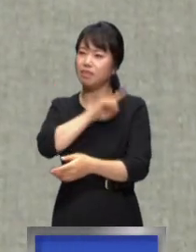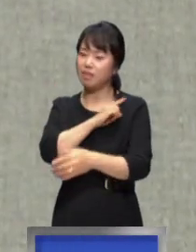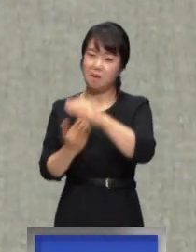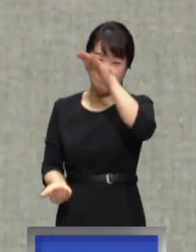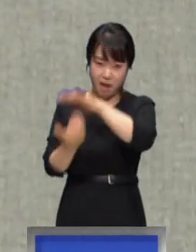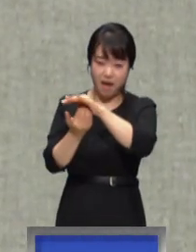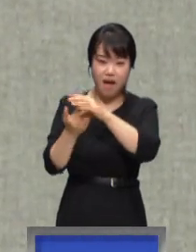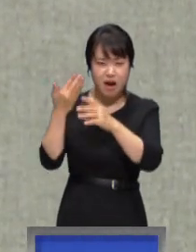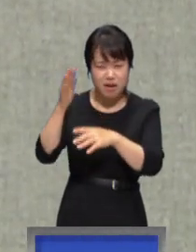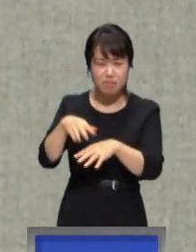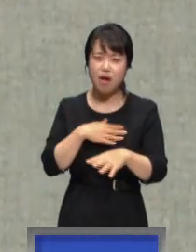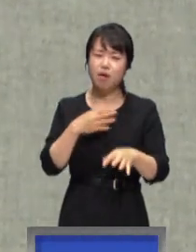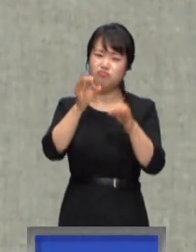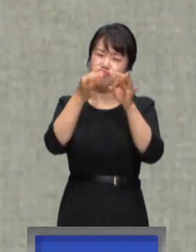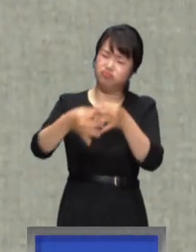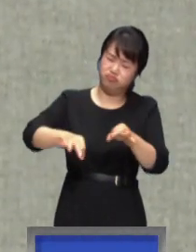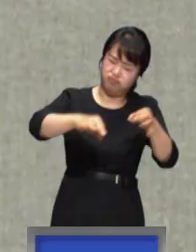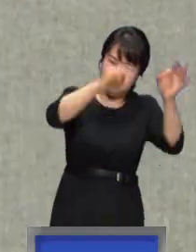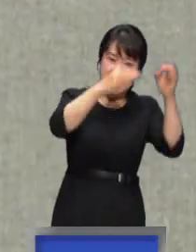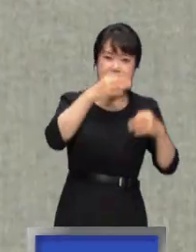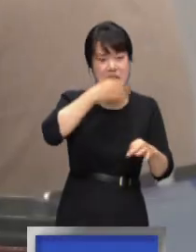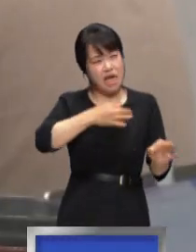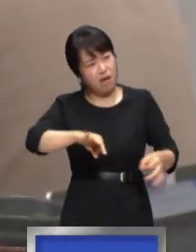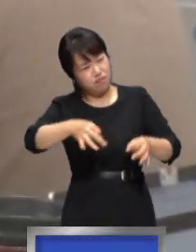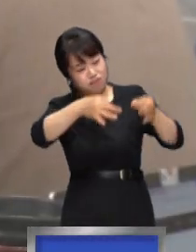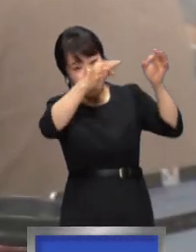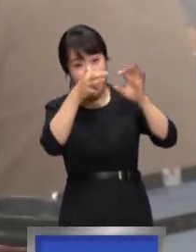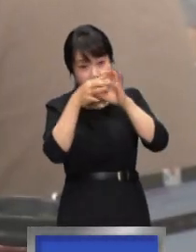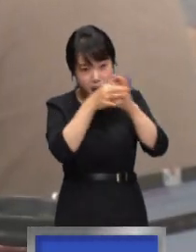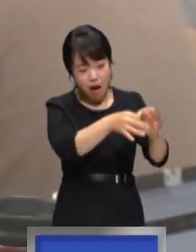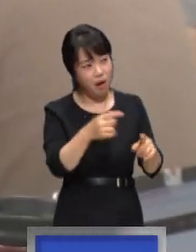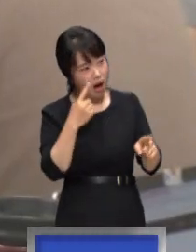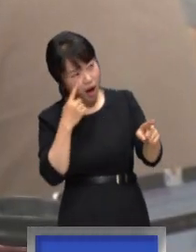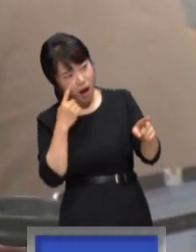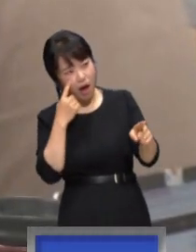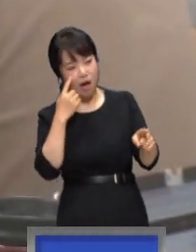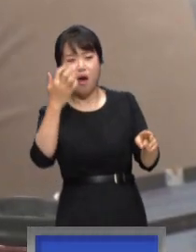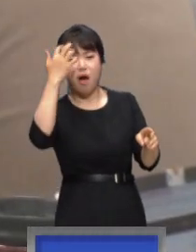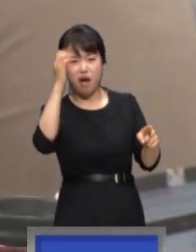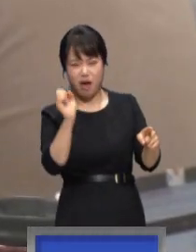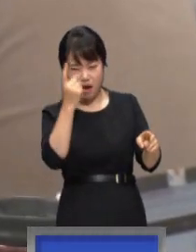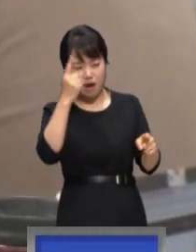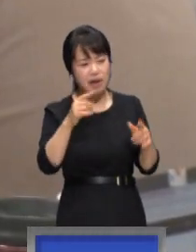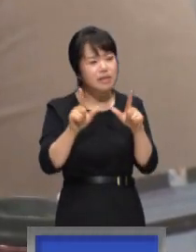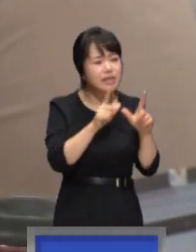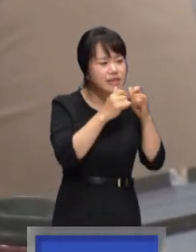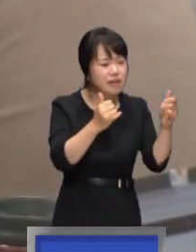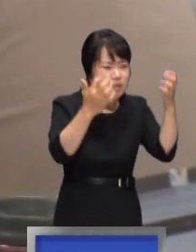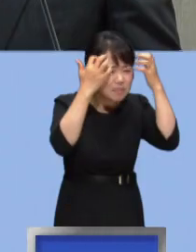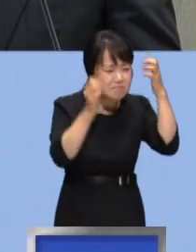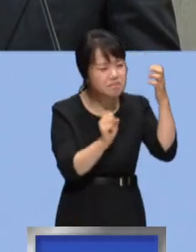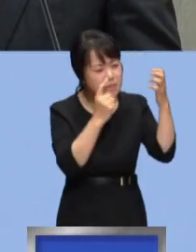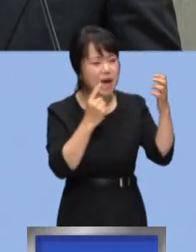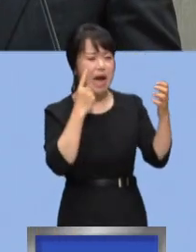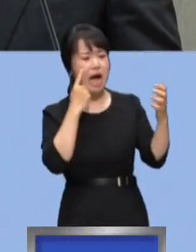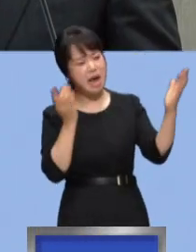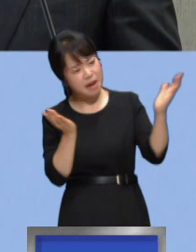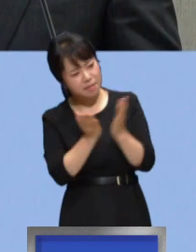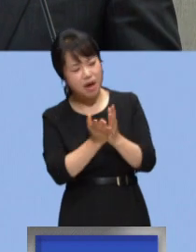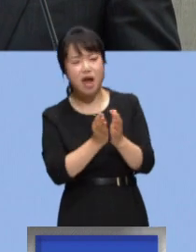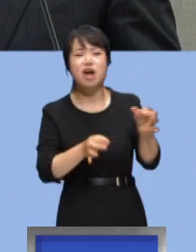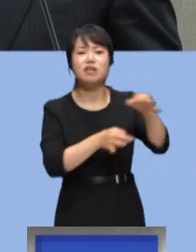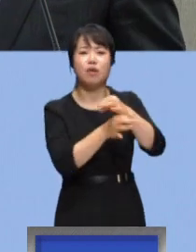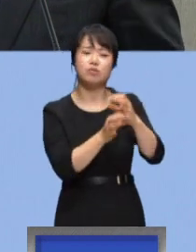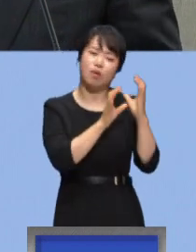최대였지만 고물가와 고금리, 고환율 등 이른바 삼고 현상으로 서민들의 어려움이 가중됨에 따라